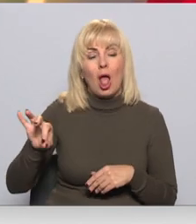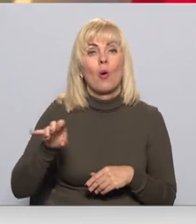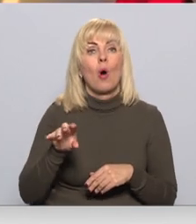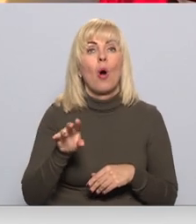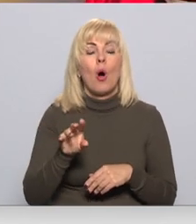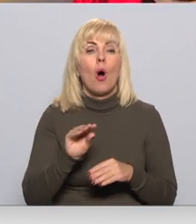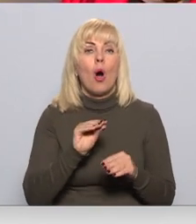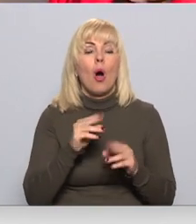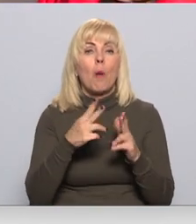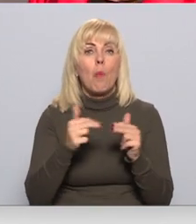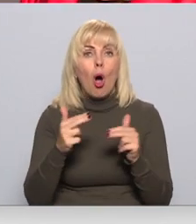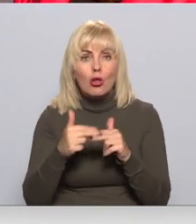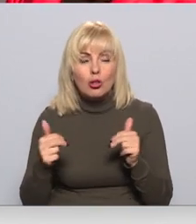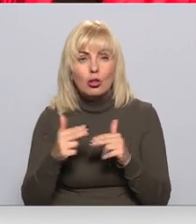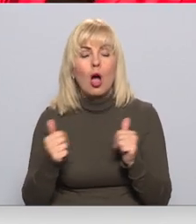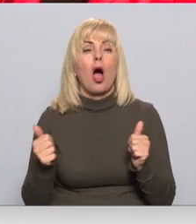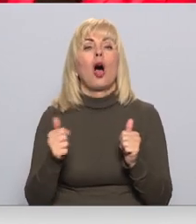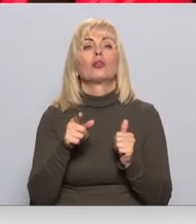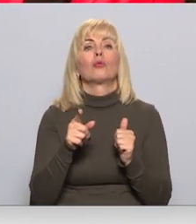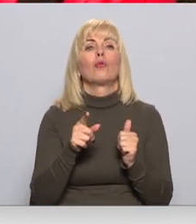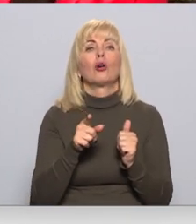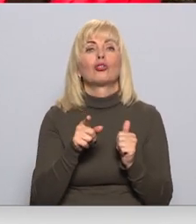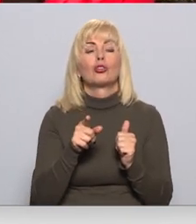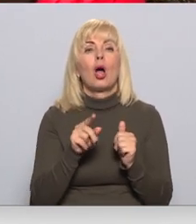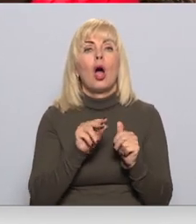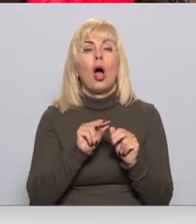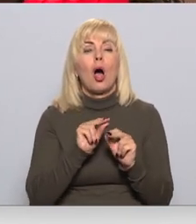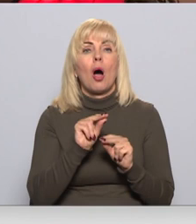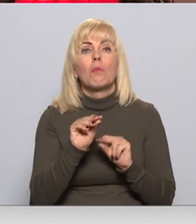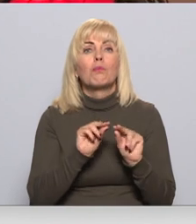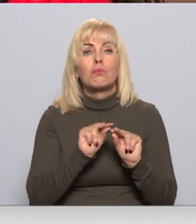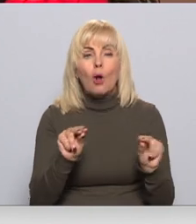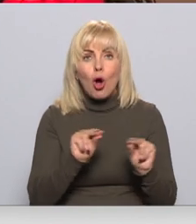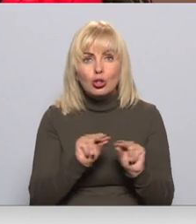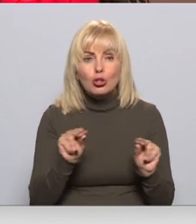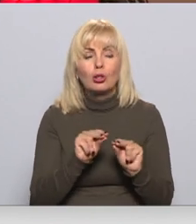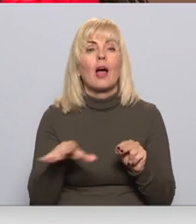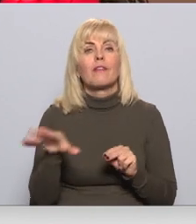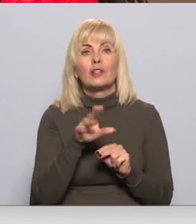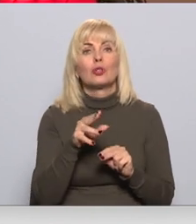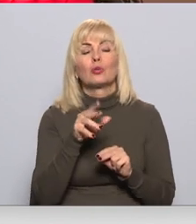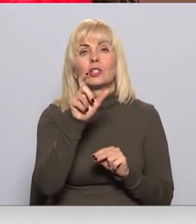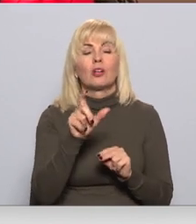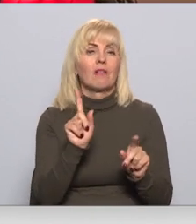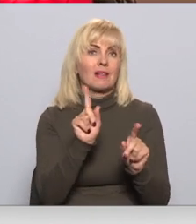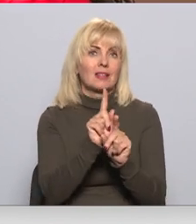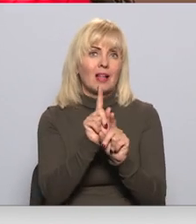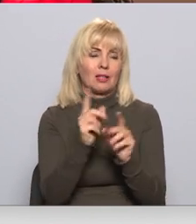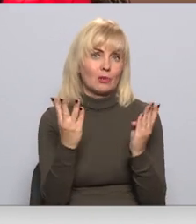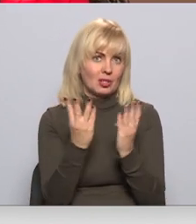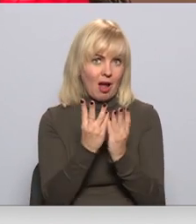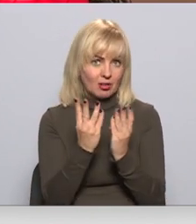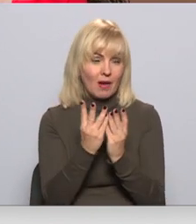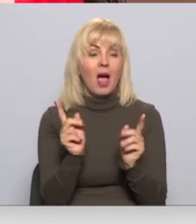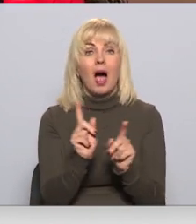montāžas režisoru un scenāriju līdzautoru un Itālijas puses producentu. Tā kā visus šos cilvēkus mēs šodien satiksim uz skatuves Splendid Palace. Tostarp